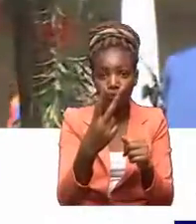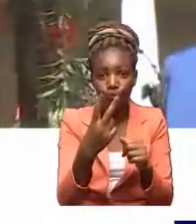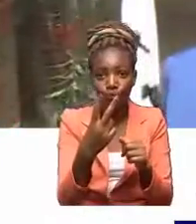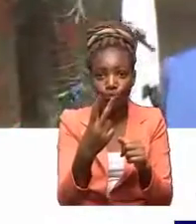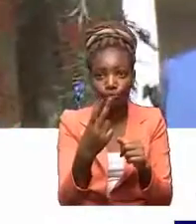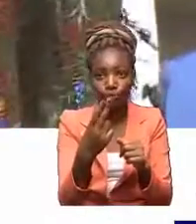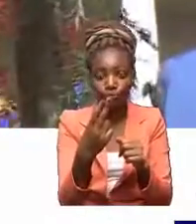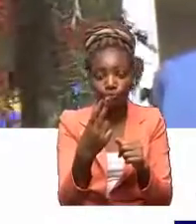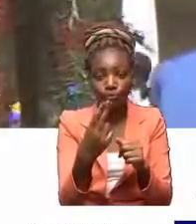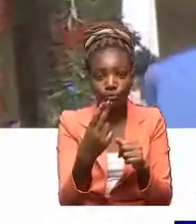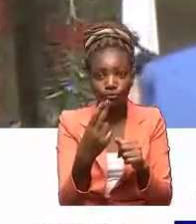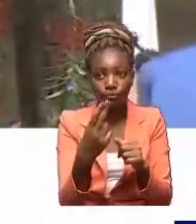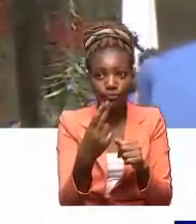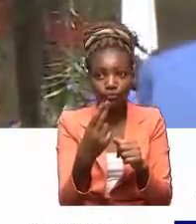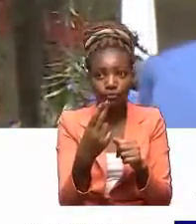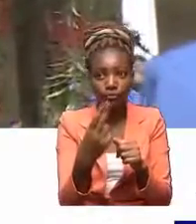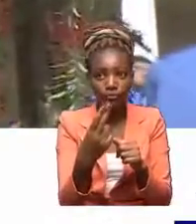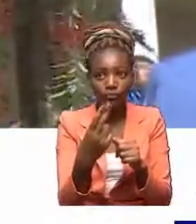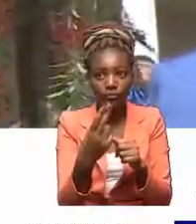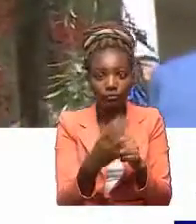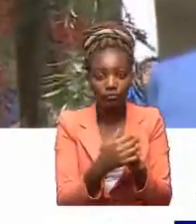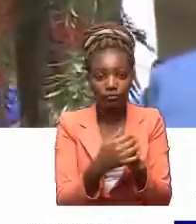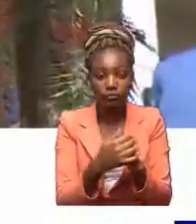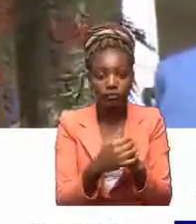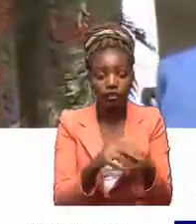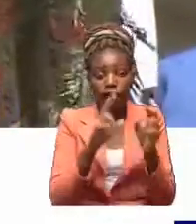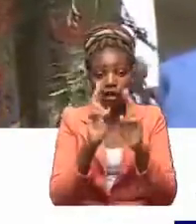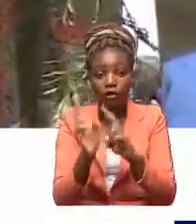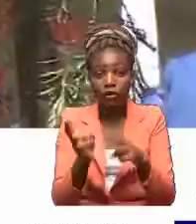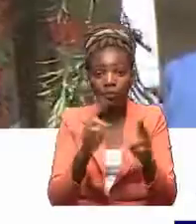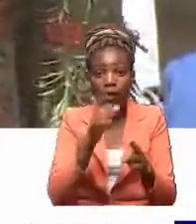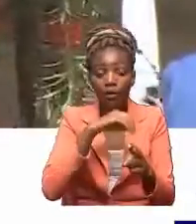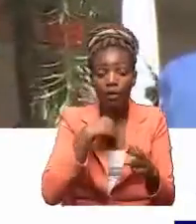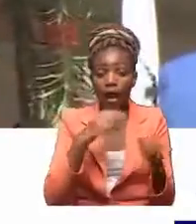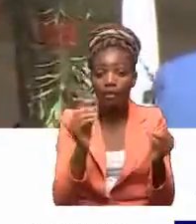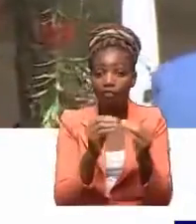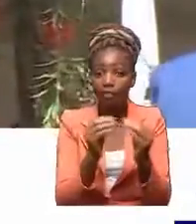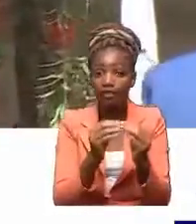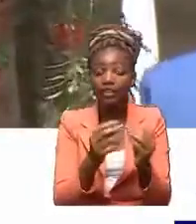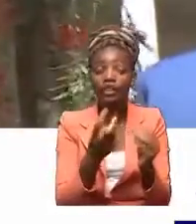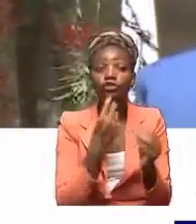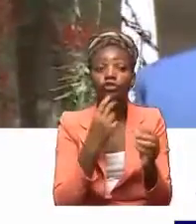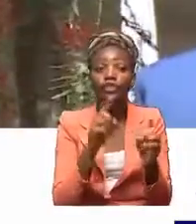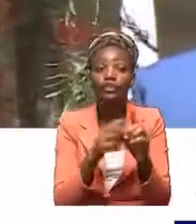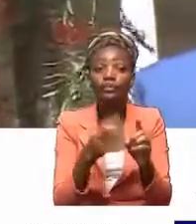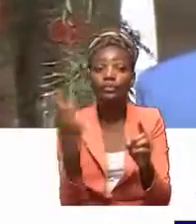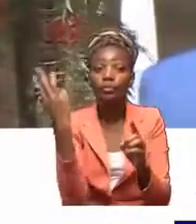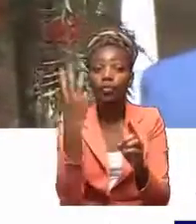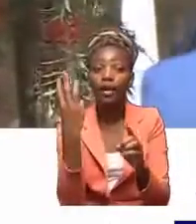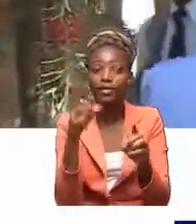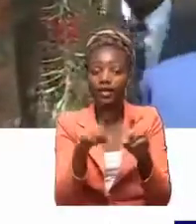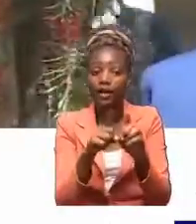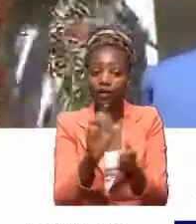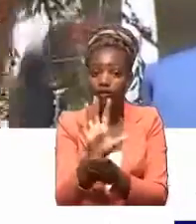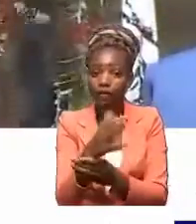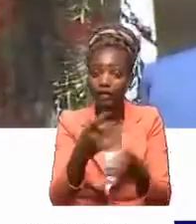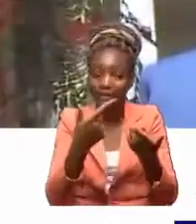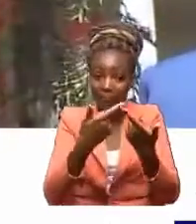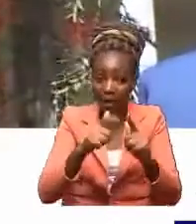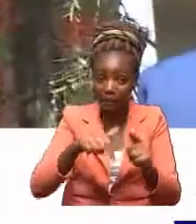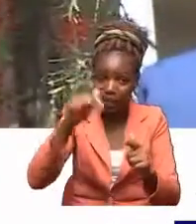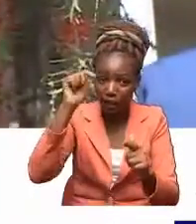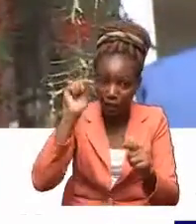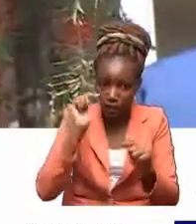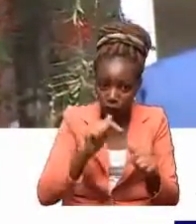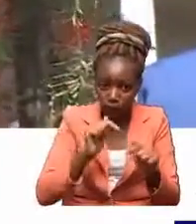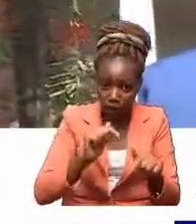na kikao Jumatatu. Normally tunafanya Jumanne, Jumatano na Alhamisi. Leo tutakuwa ni kwa sababu ya